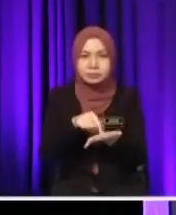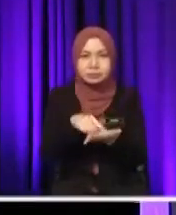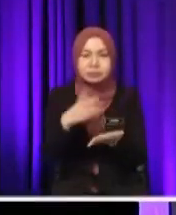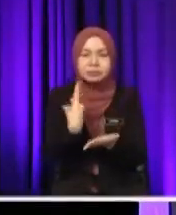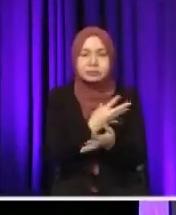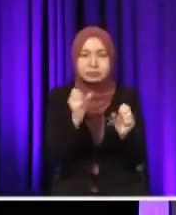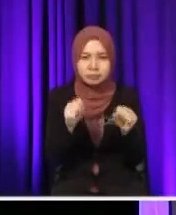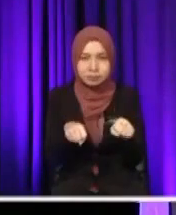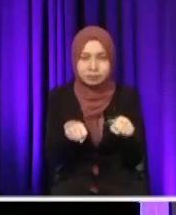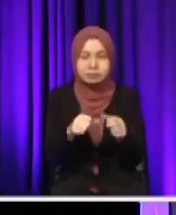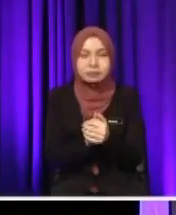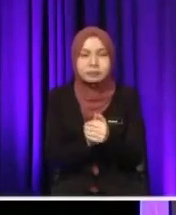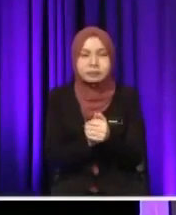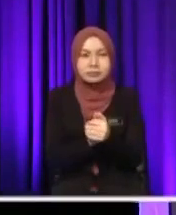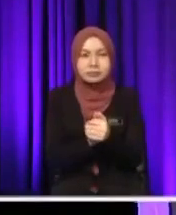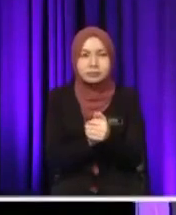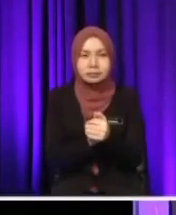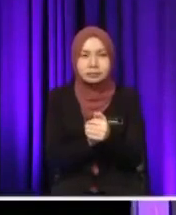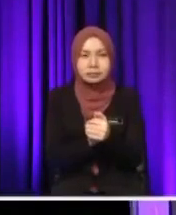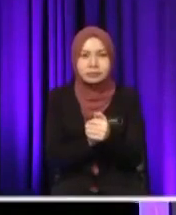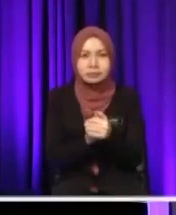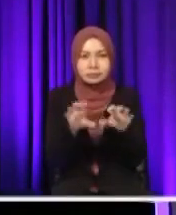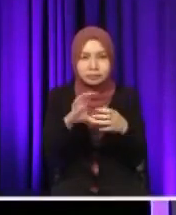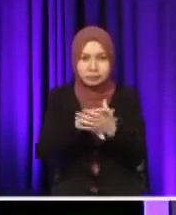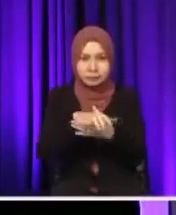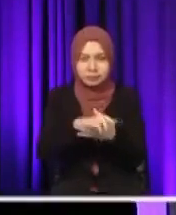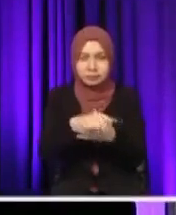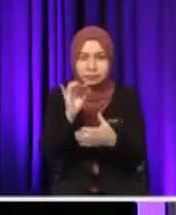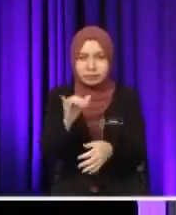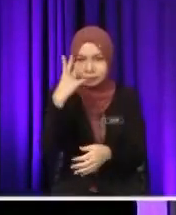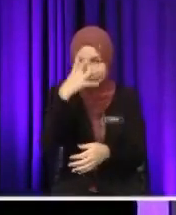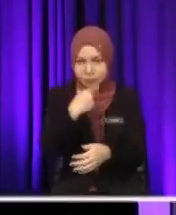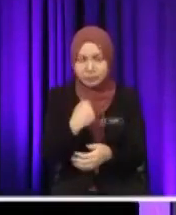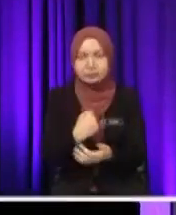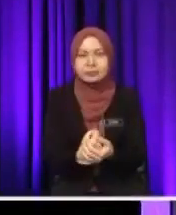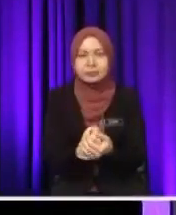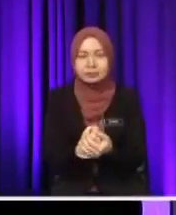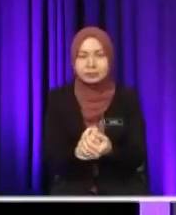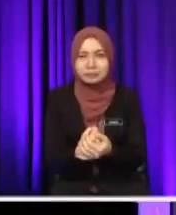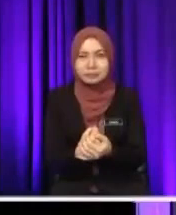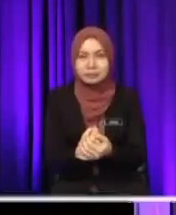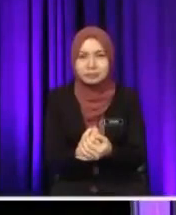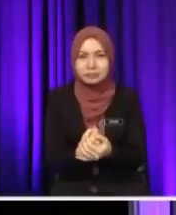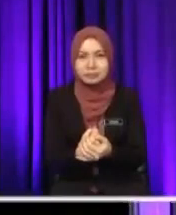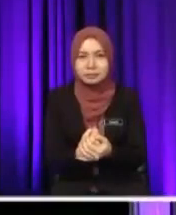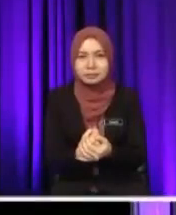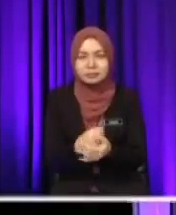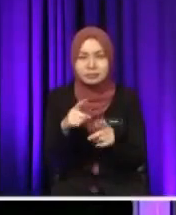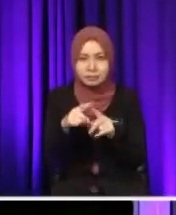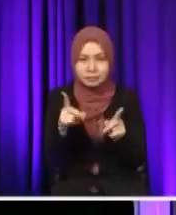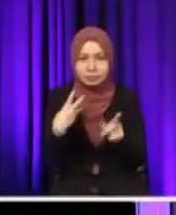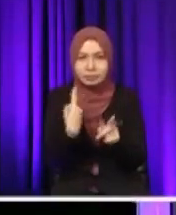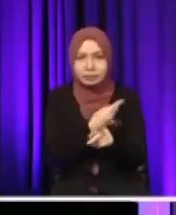nak. Hasilnya nampak lebih menarik. Ya. Yeah. Okey, nampak lebih jelas. Tapi kita juga kena